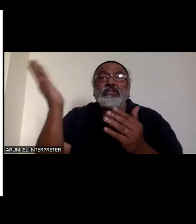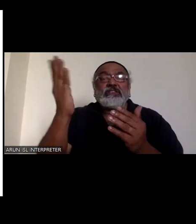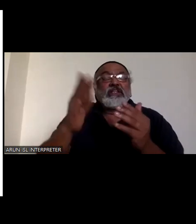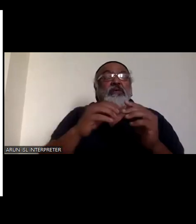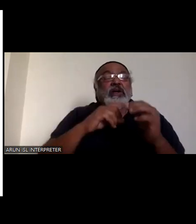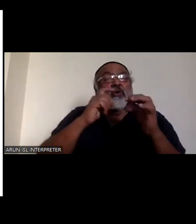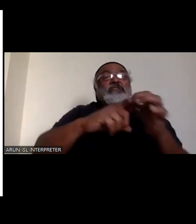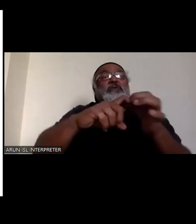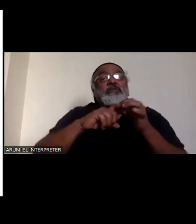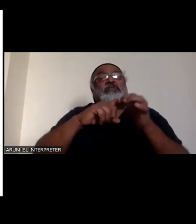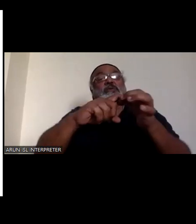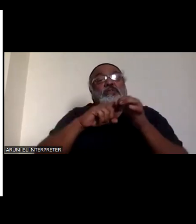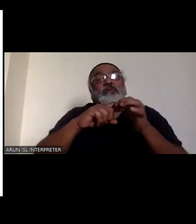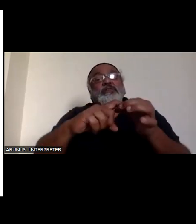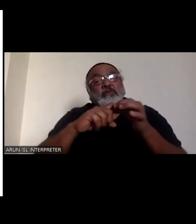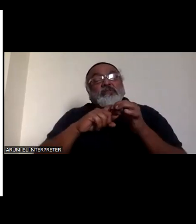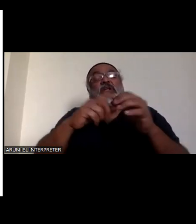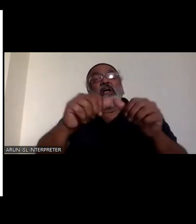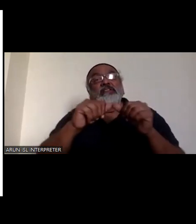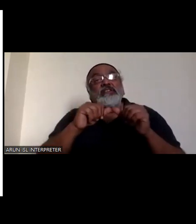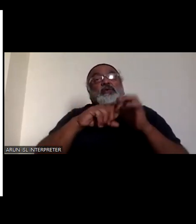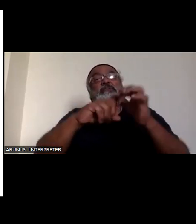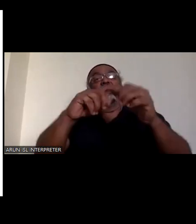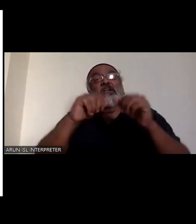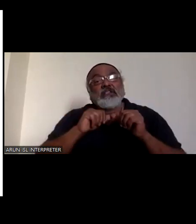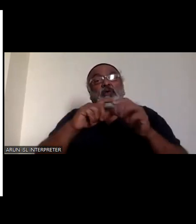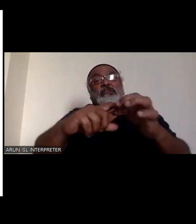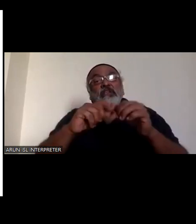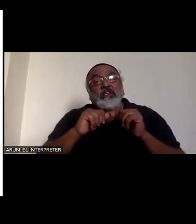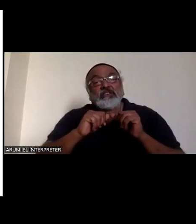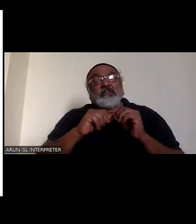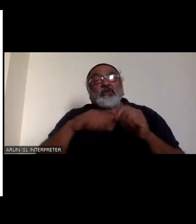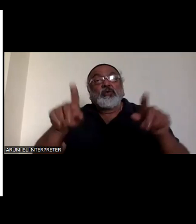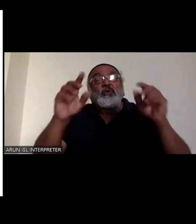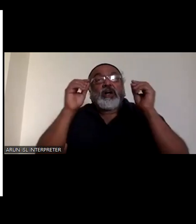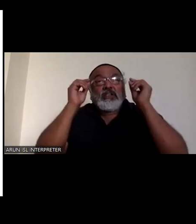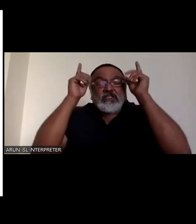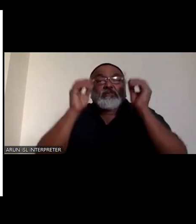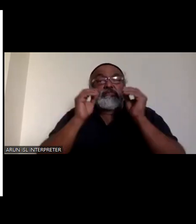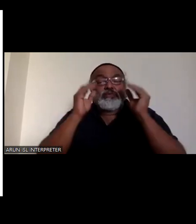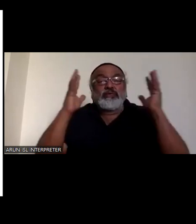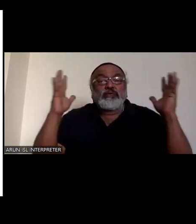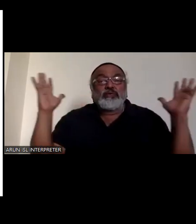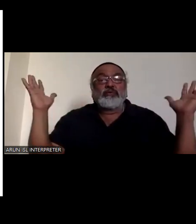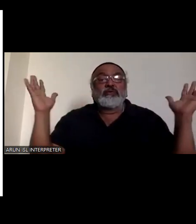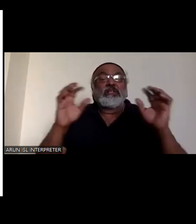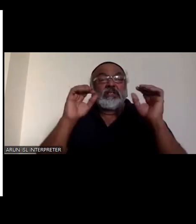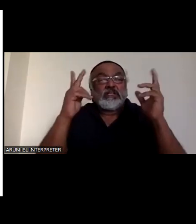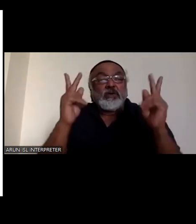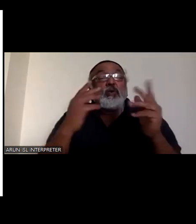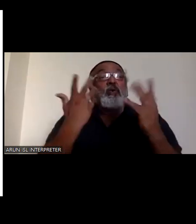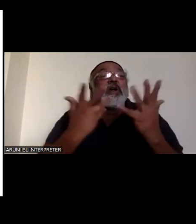सवाल पूछ पूछ के आपकी अंडरस्टैंडिंग डेवलप करूंगा. जहां मुझे लगेगा कि आपको जानकारी नहीं